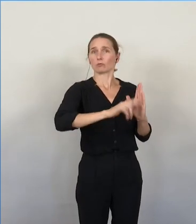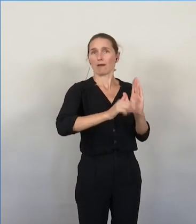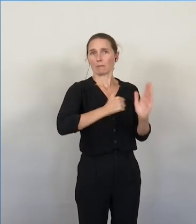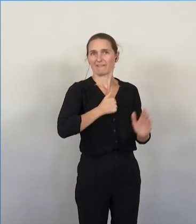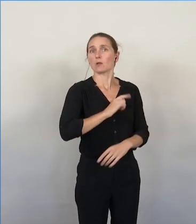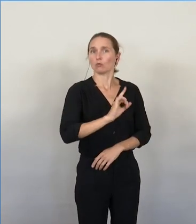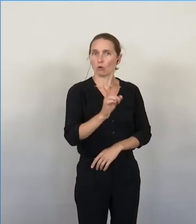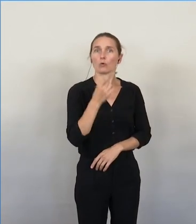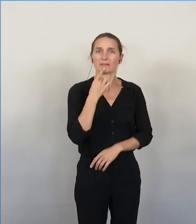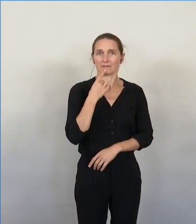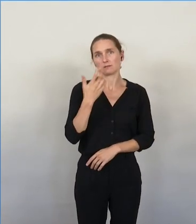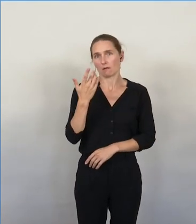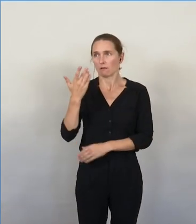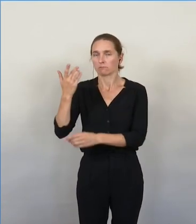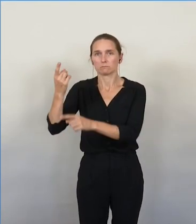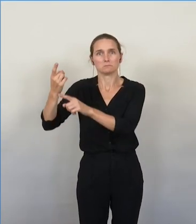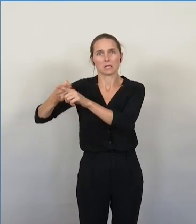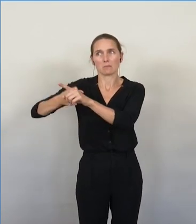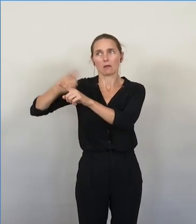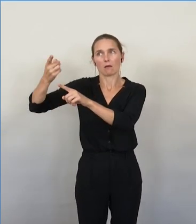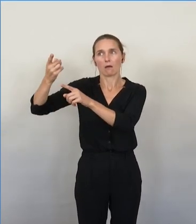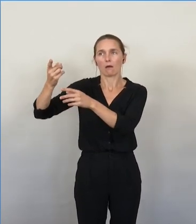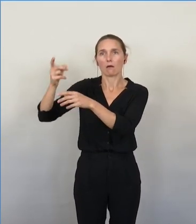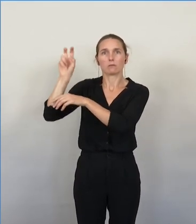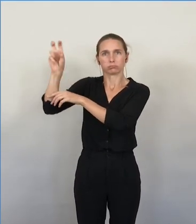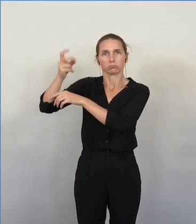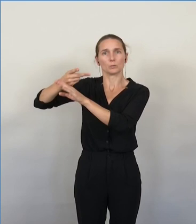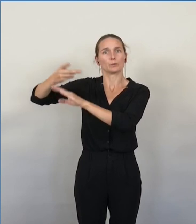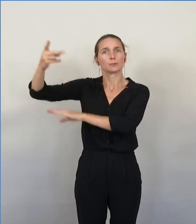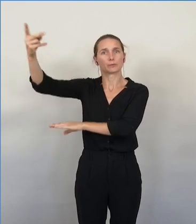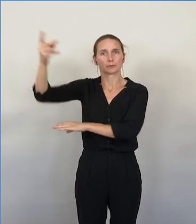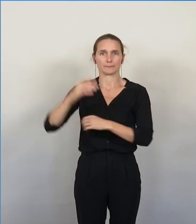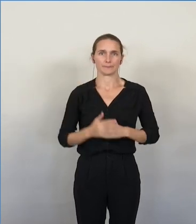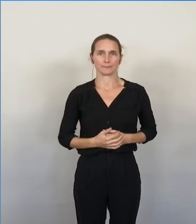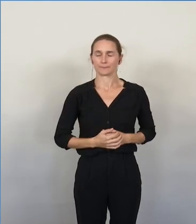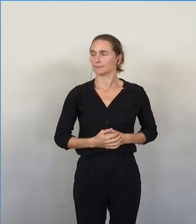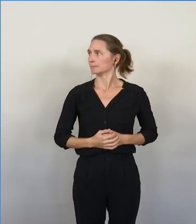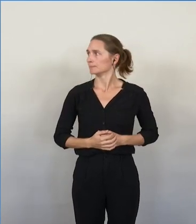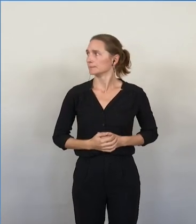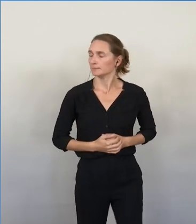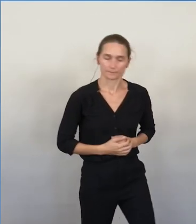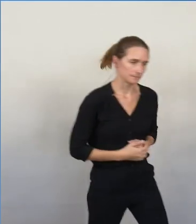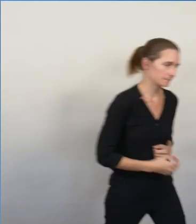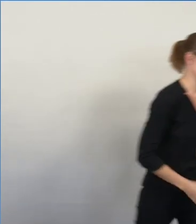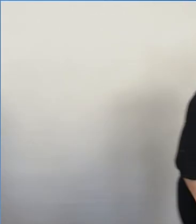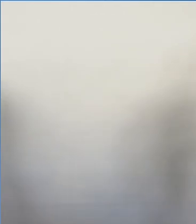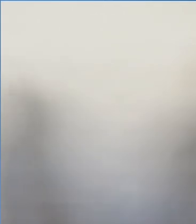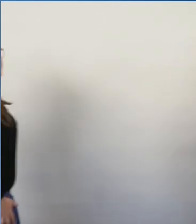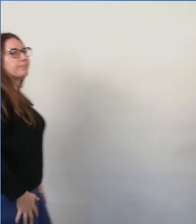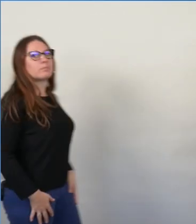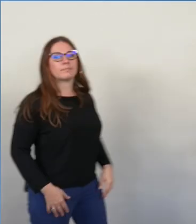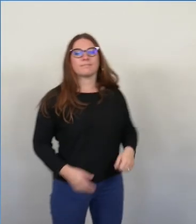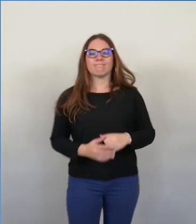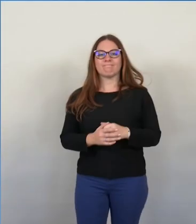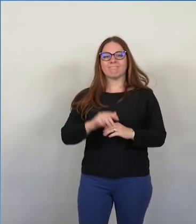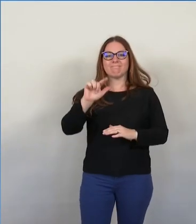part faite directement par la Ville va augmenter deuxième volet c'est évidemment l'investissement nous